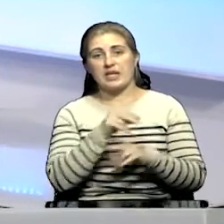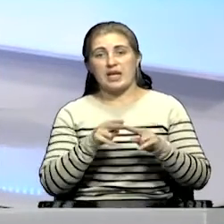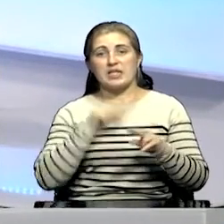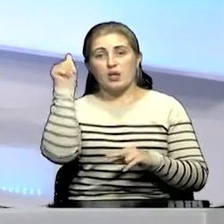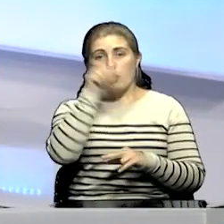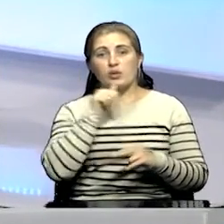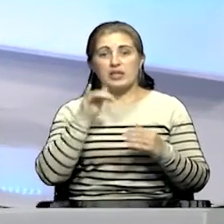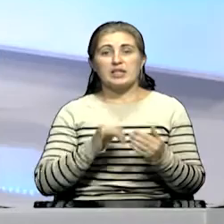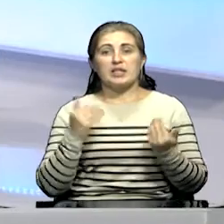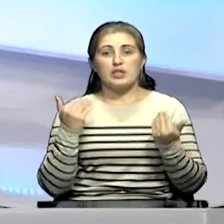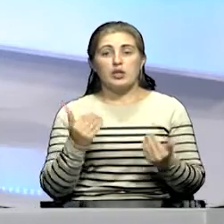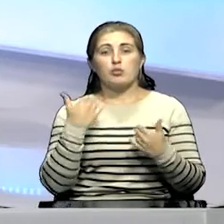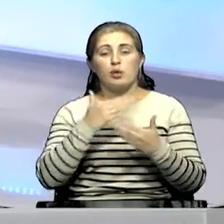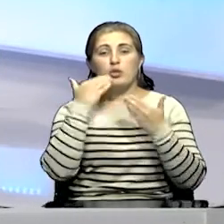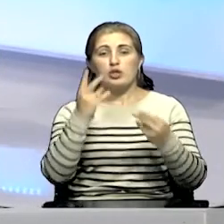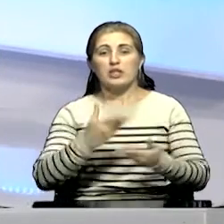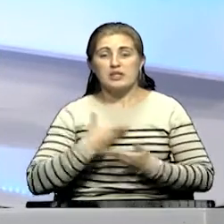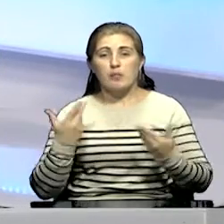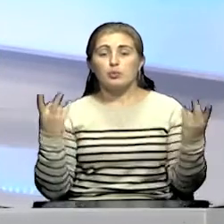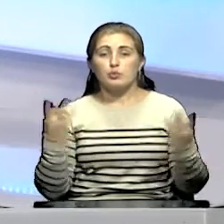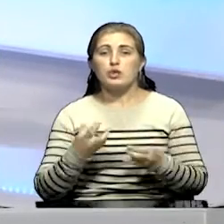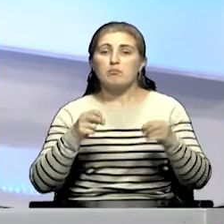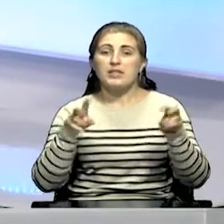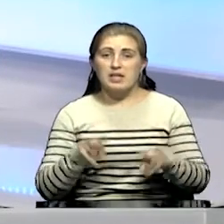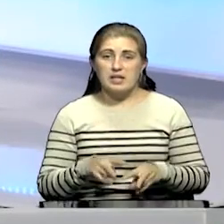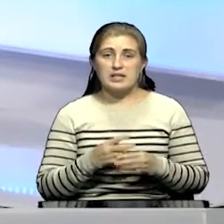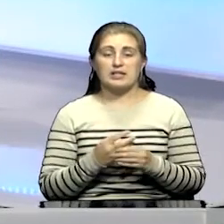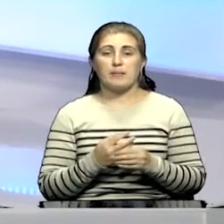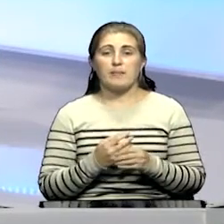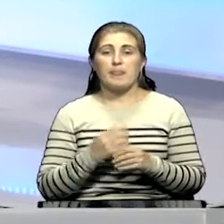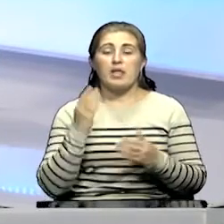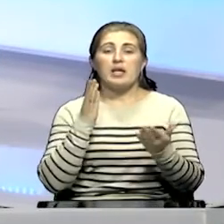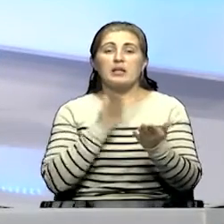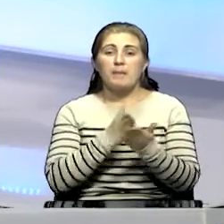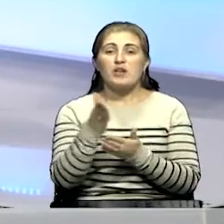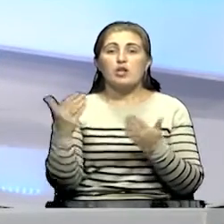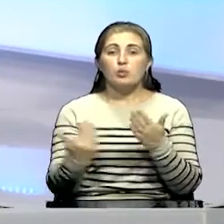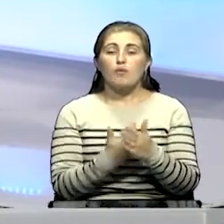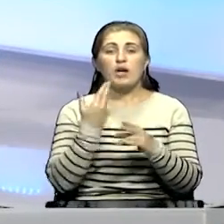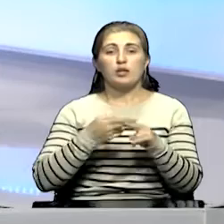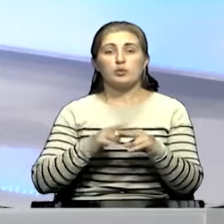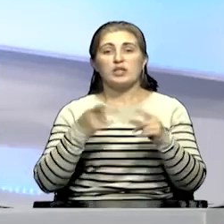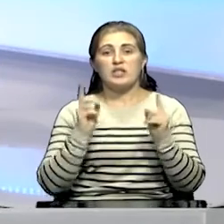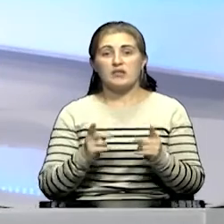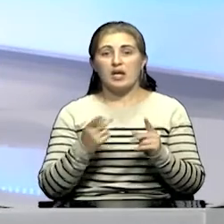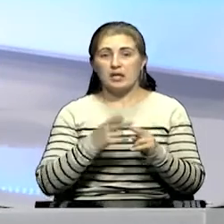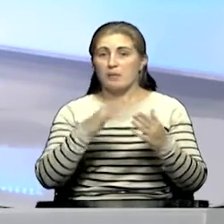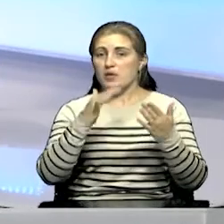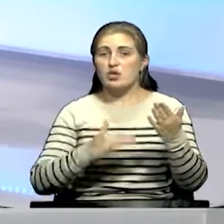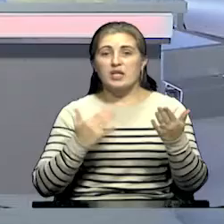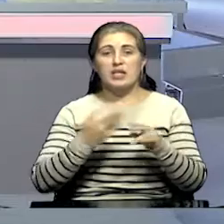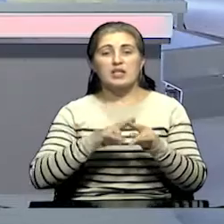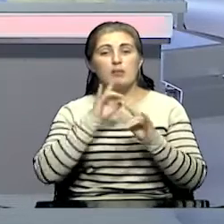они час уже обращаются к нам нужны специалисты направлении много которые действительно перечислено будем